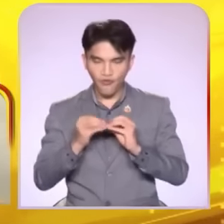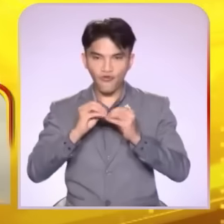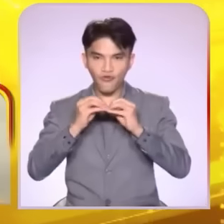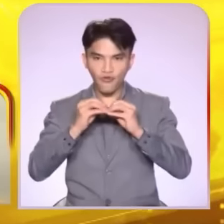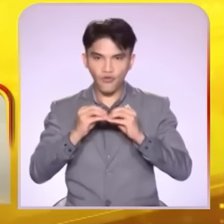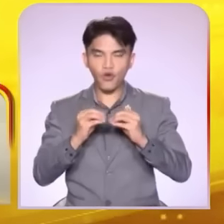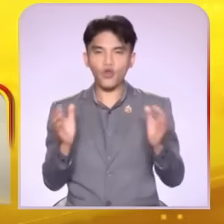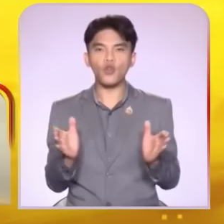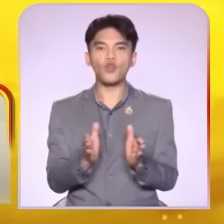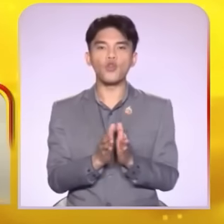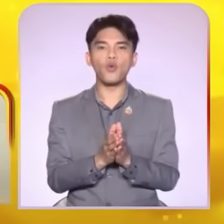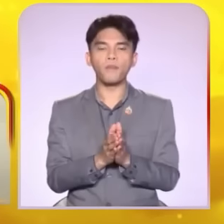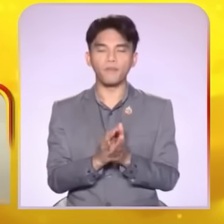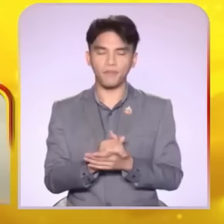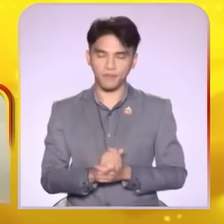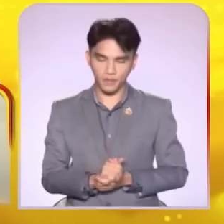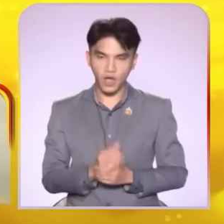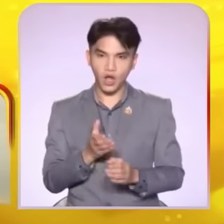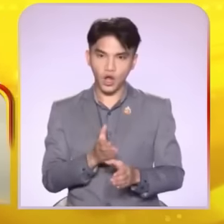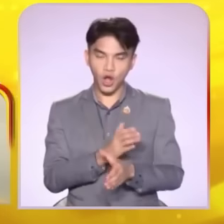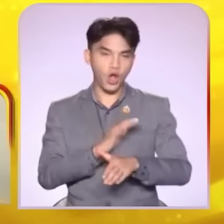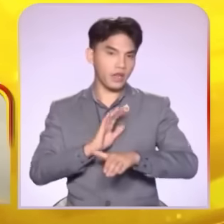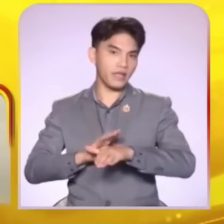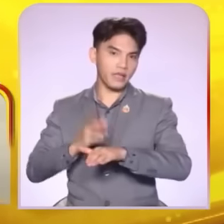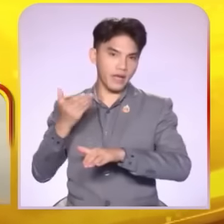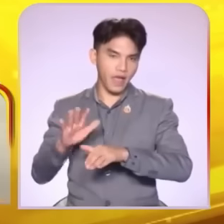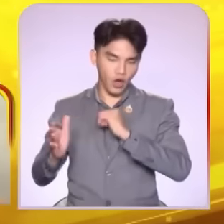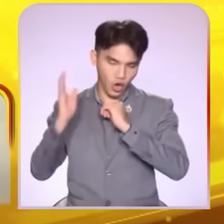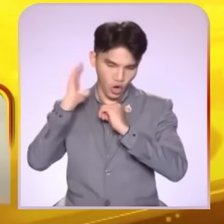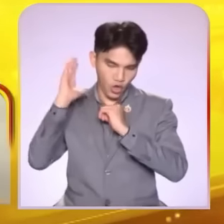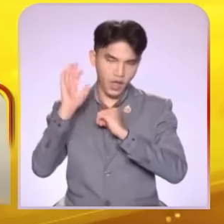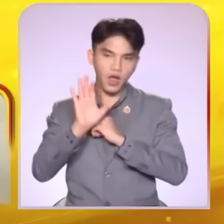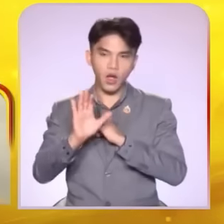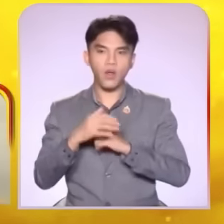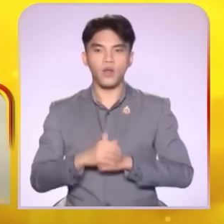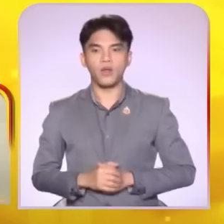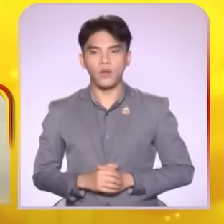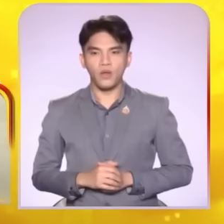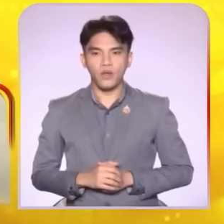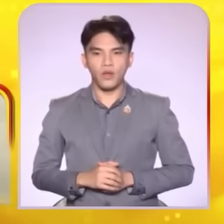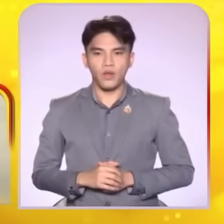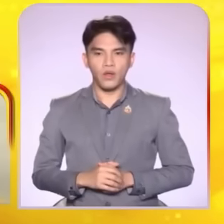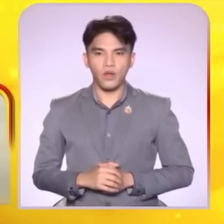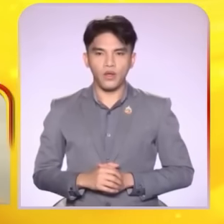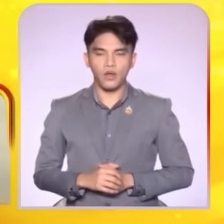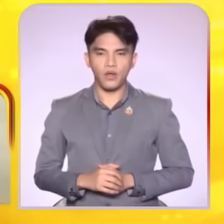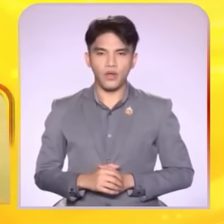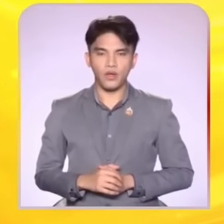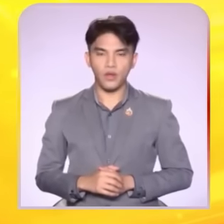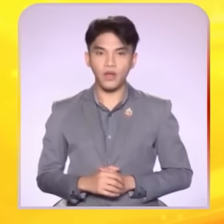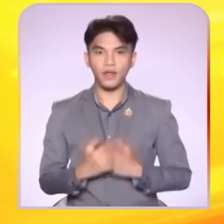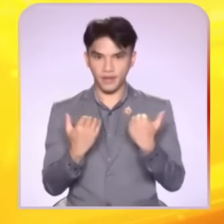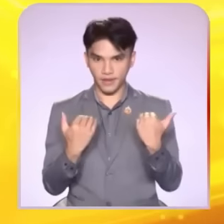รวม10ชนิดซึ่งก่อนหน้านี้อย.เนี่ยเคยออกมาเตือนเกี่ยวกับการโฆษณาของผลิตภัณฑ์ตัวนี้แล้วด้วยนะคะ